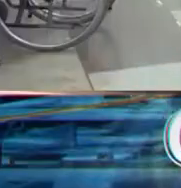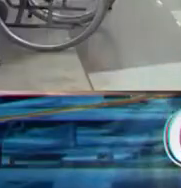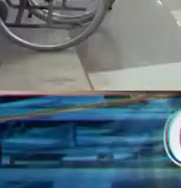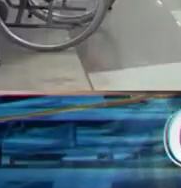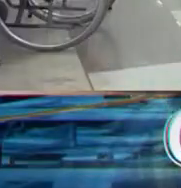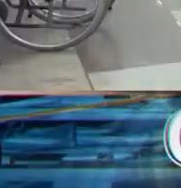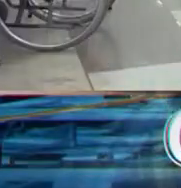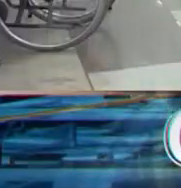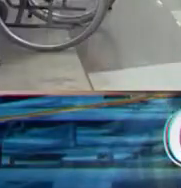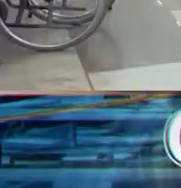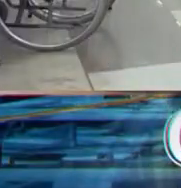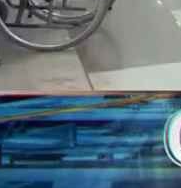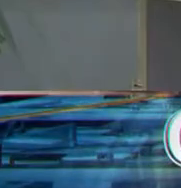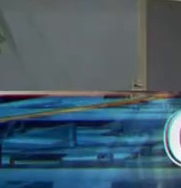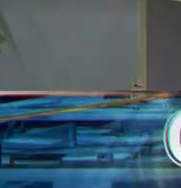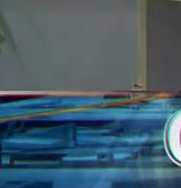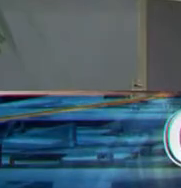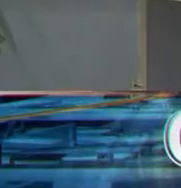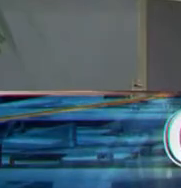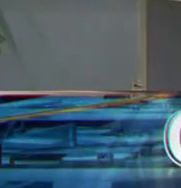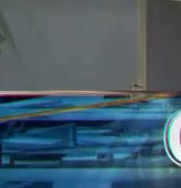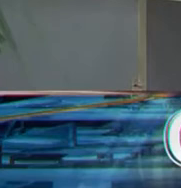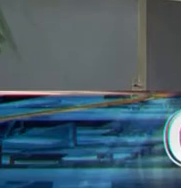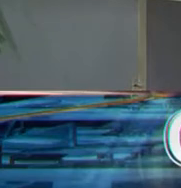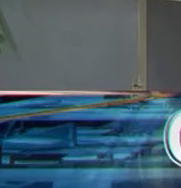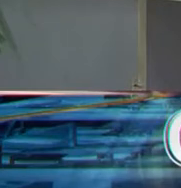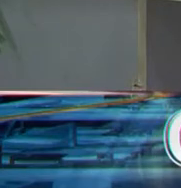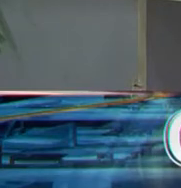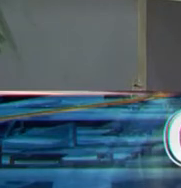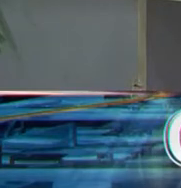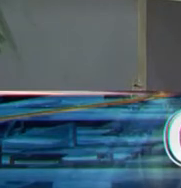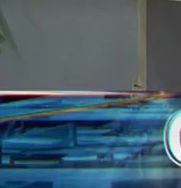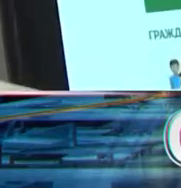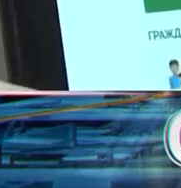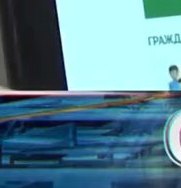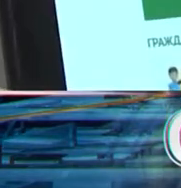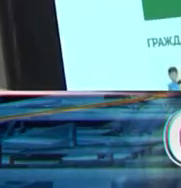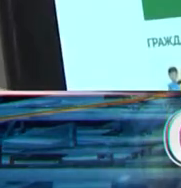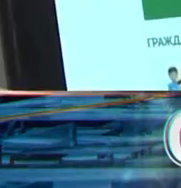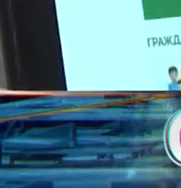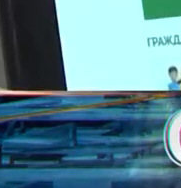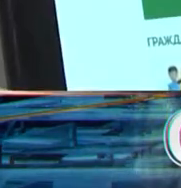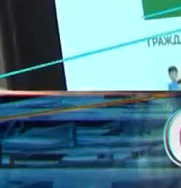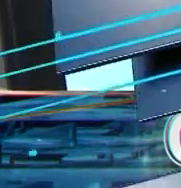Цифровой сервис. Свыше 110 тысяч человек получили необходимые документы через портал электронного правительства.